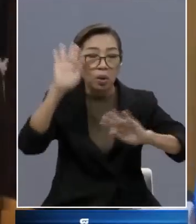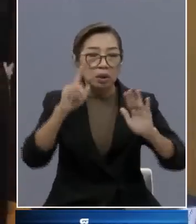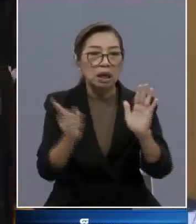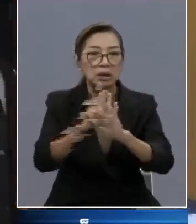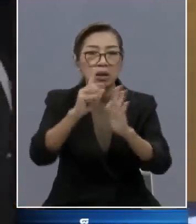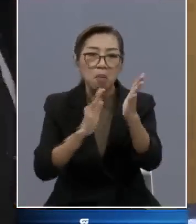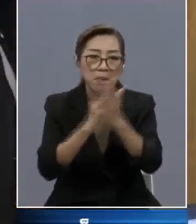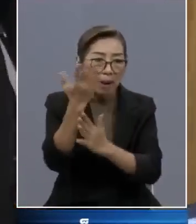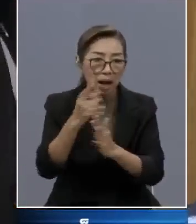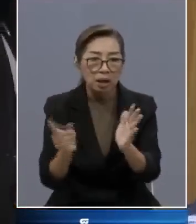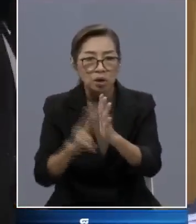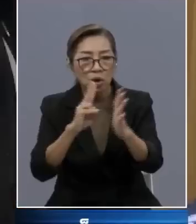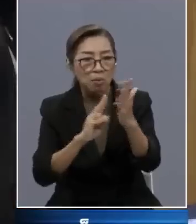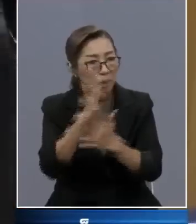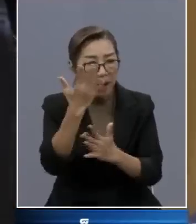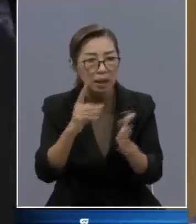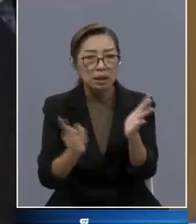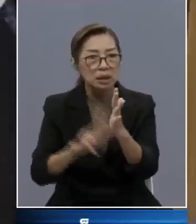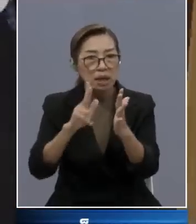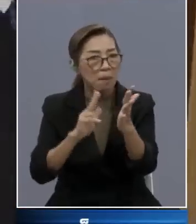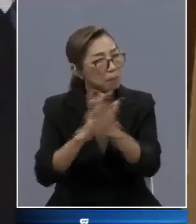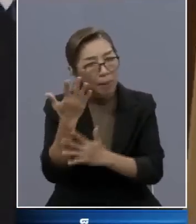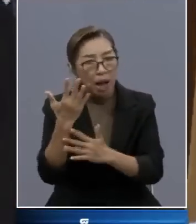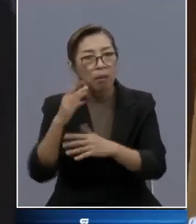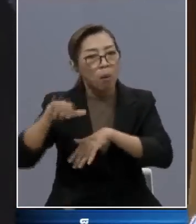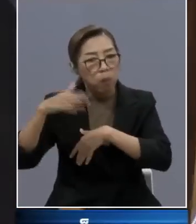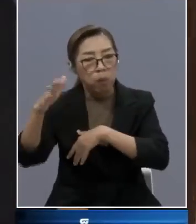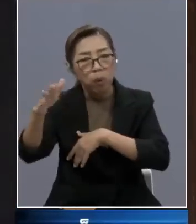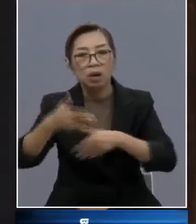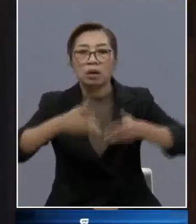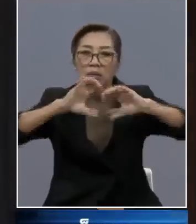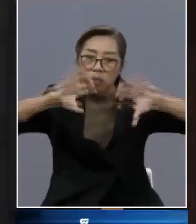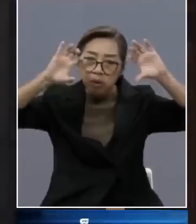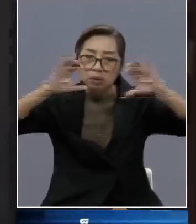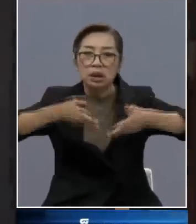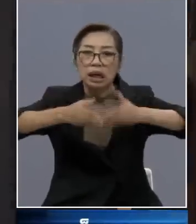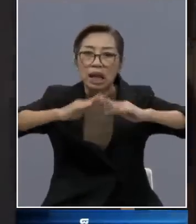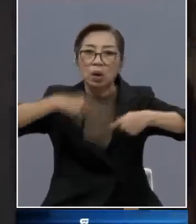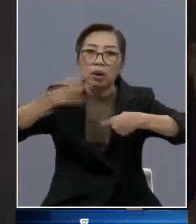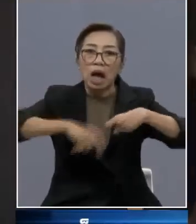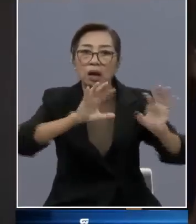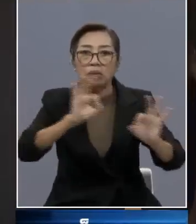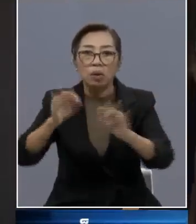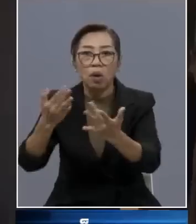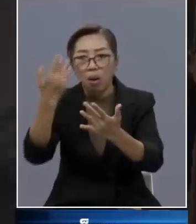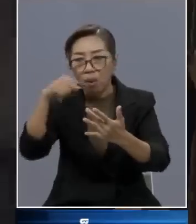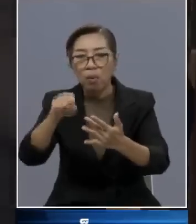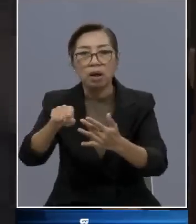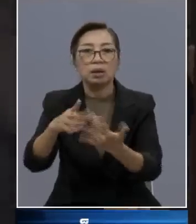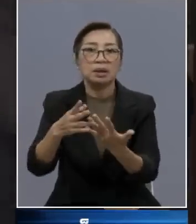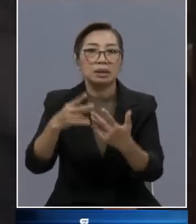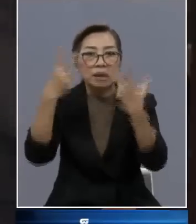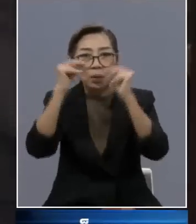3มันก็ยิ่งยาวไปเรื่อยๆนะฮะโอกาสจะได้รัฐบาลใหม่ก็ยิ่งน้อยลงไปเรื่อยๆด้วย เรื่องของการโหวตก็ไม่ได้กำหนดระยะเวล